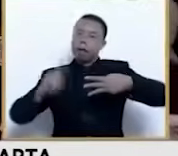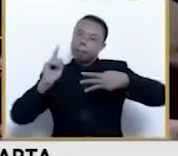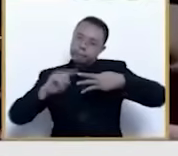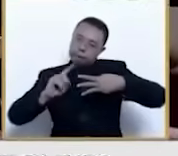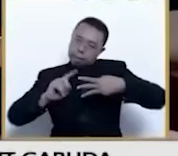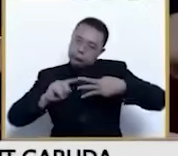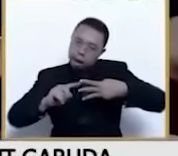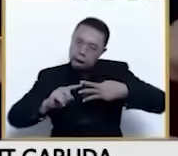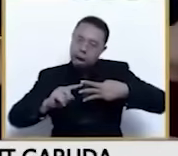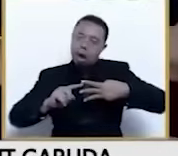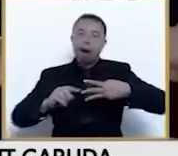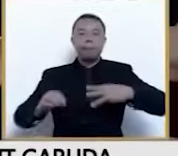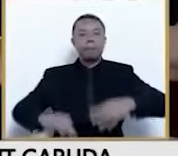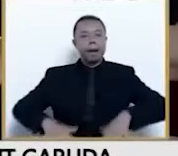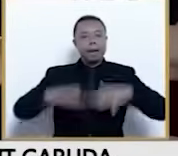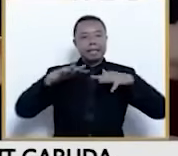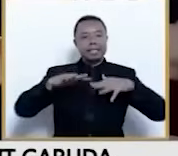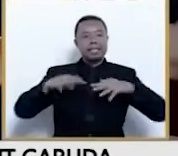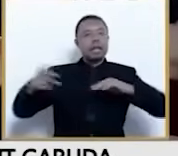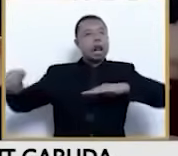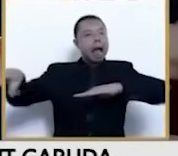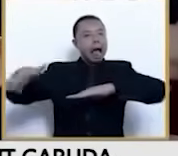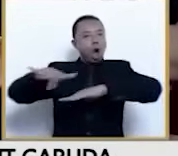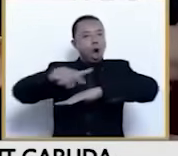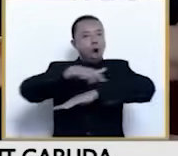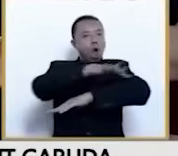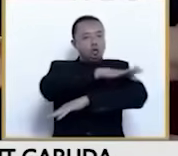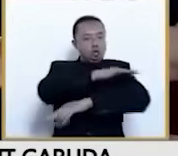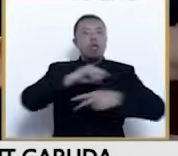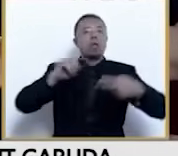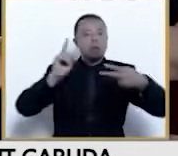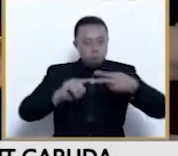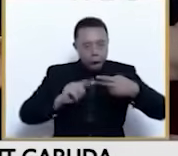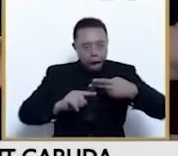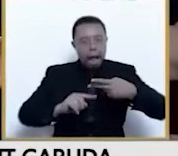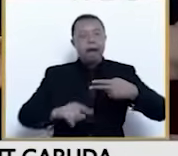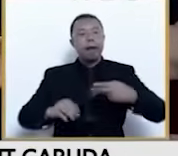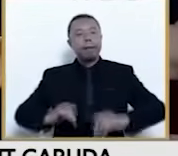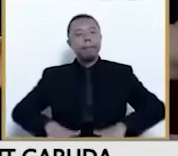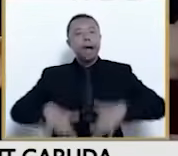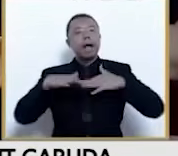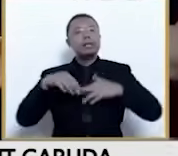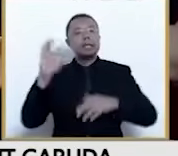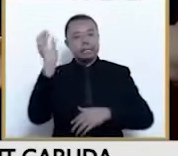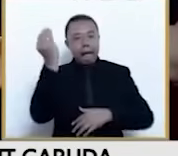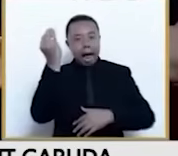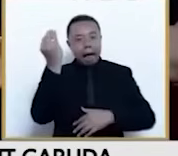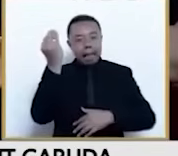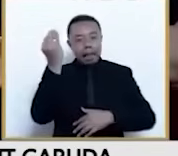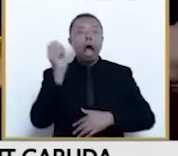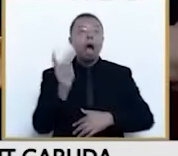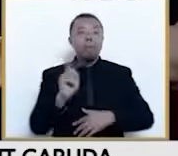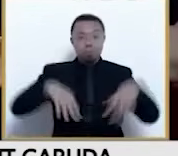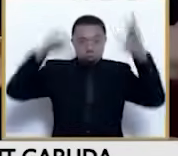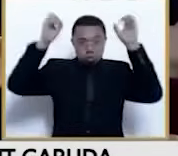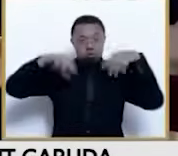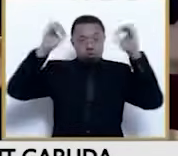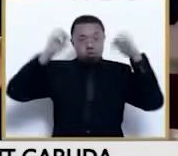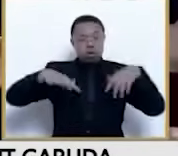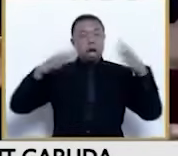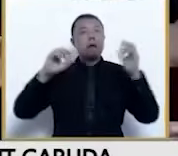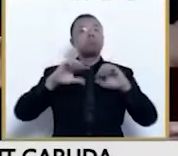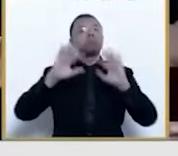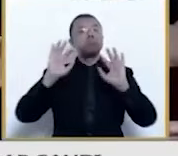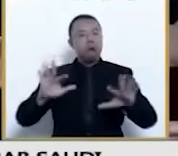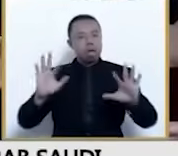pertama banjir rob ya. Kemudian yang kedua banjir yang ada di Jakarta sendiri karena curah hujan yang cukup tinggi